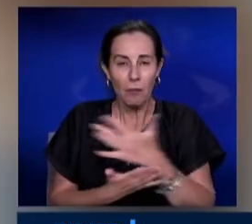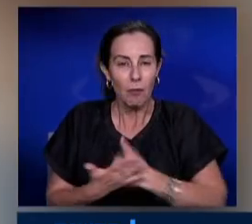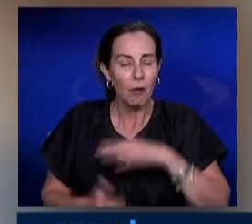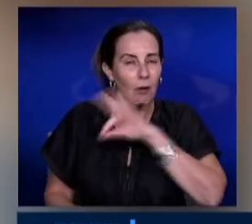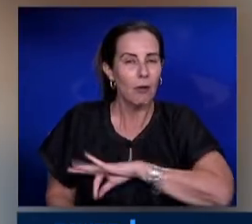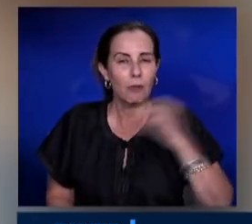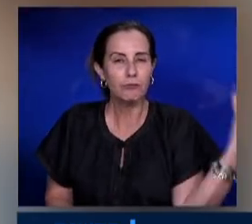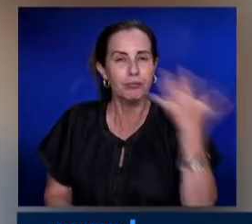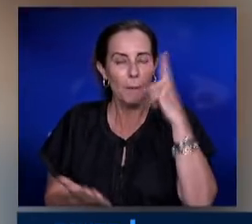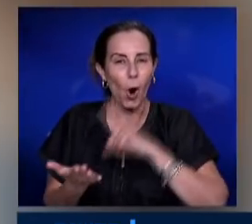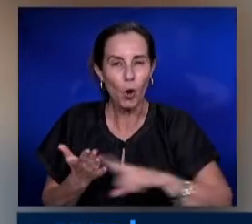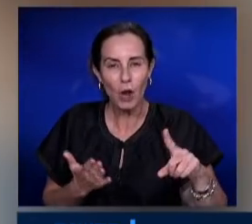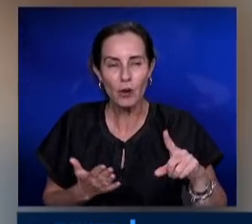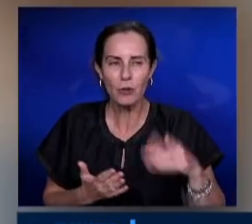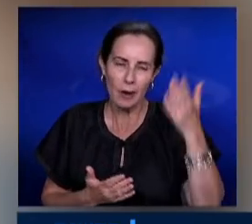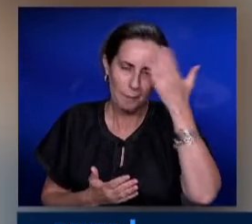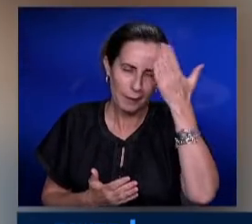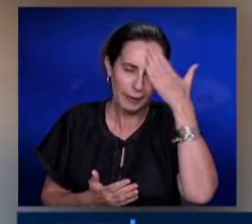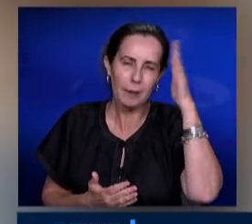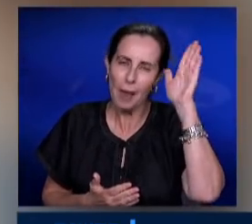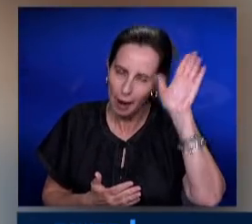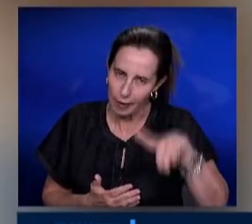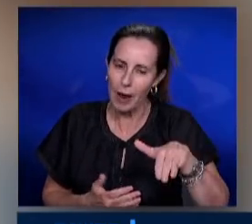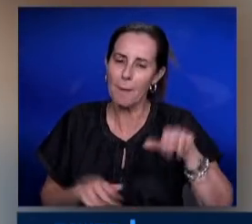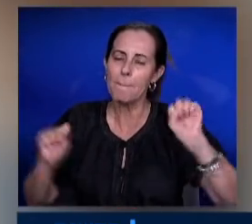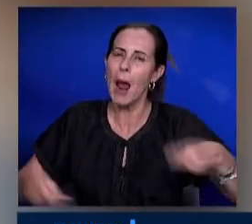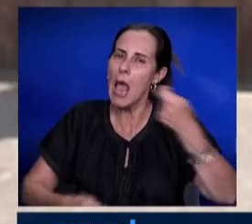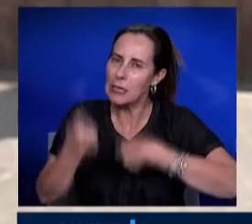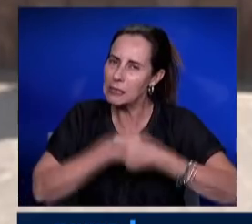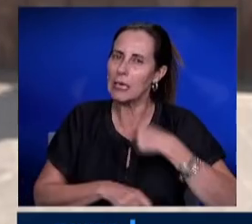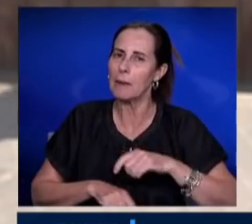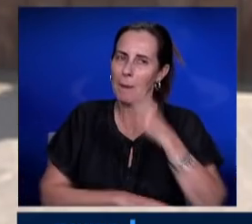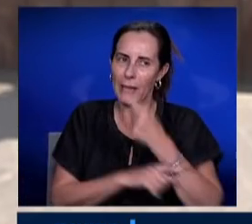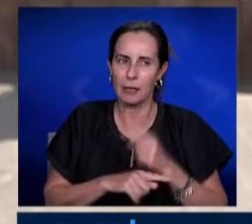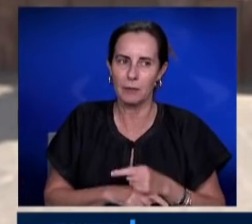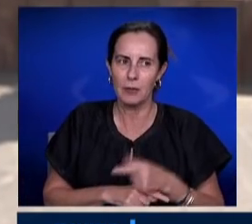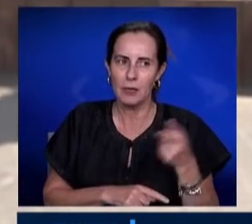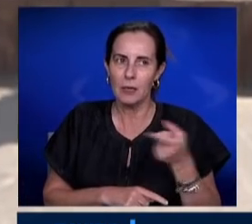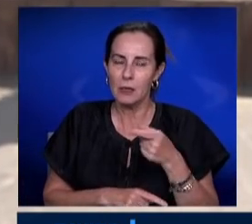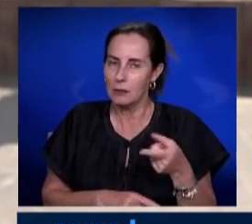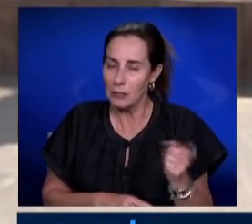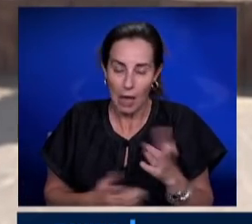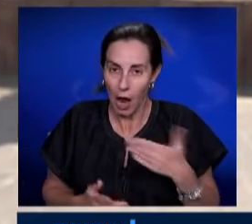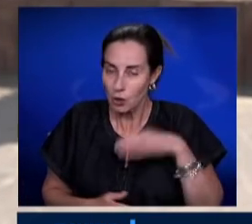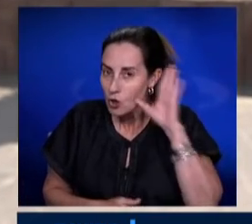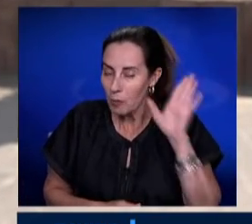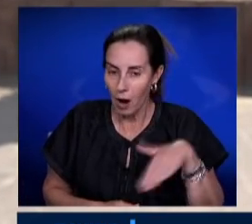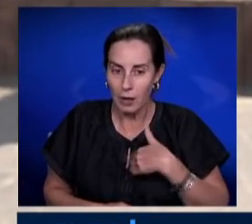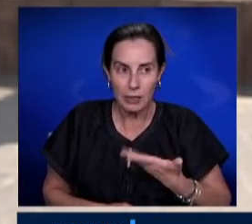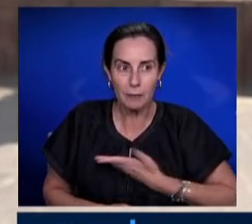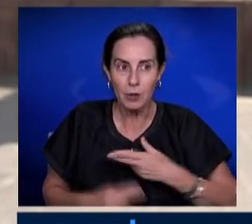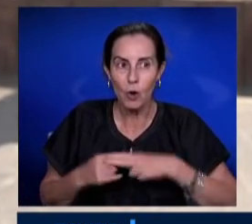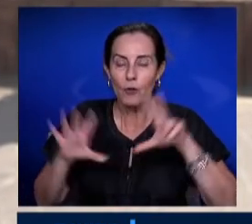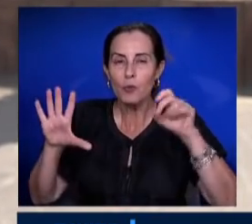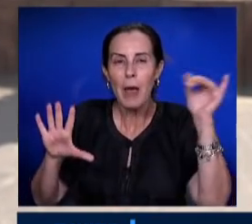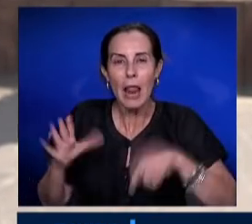שקלים בחודש, מכירים מקרוב גם בעלי העסקים בטיילת. זה לא להאמין, תשמע, אני קיבלתי השנה הזאת קרוב